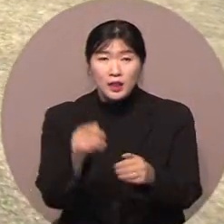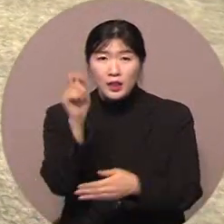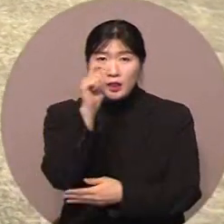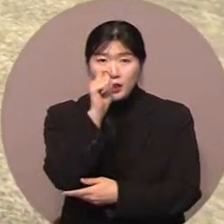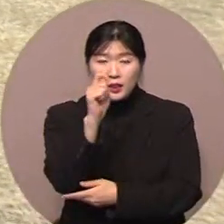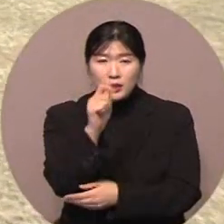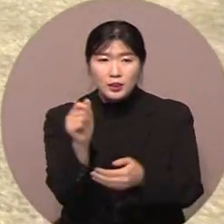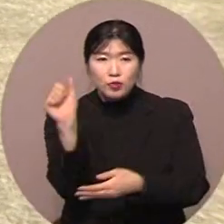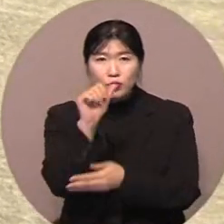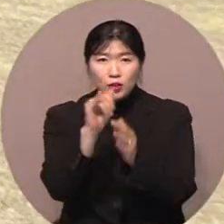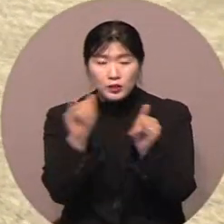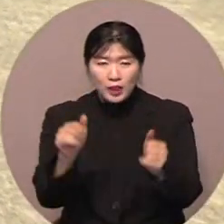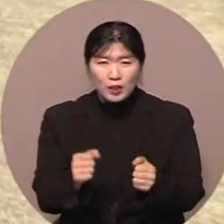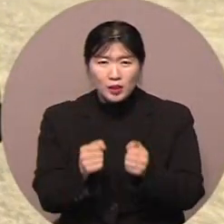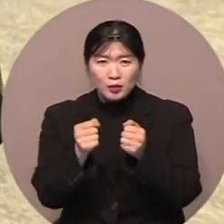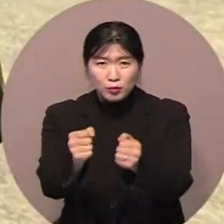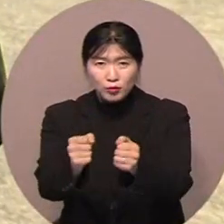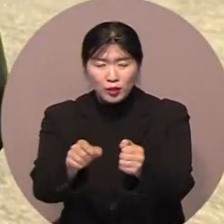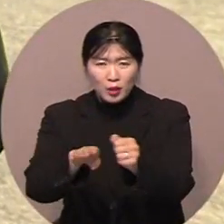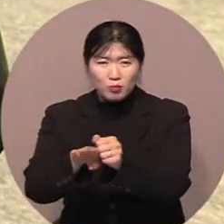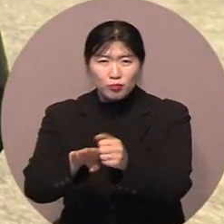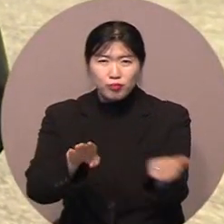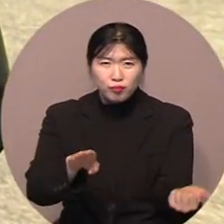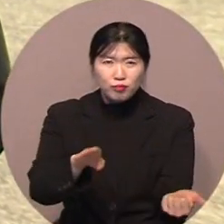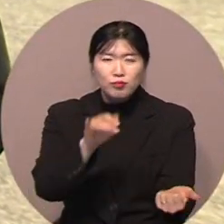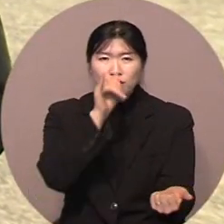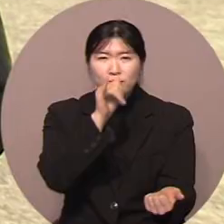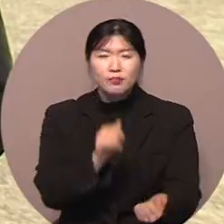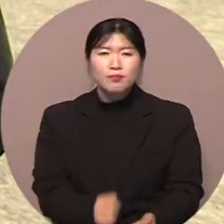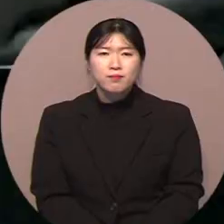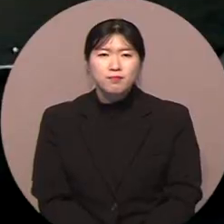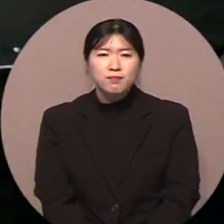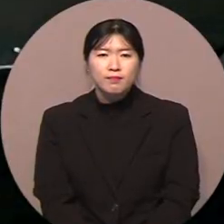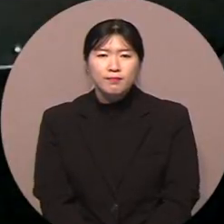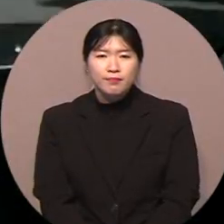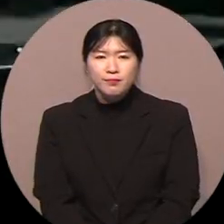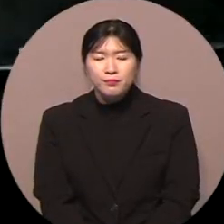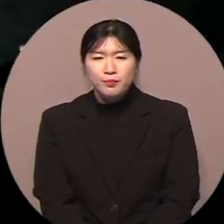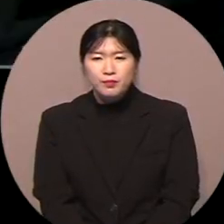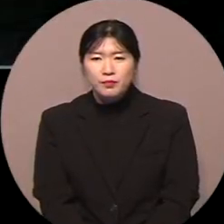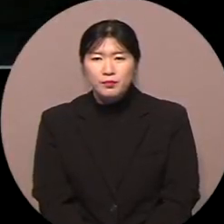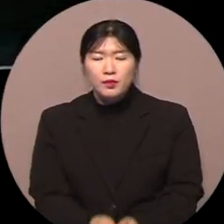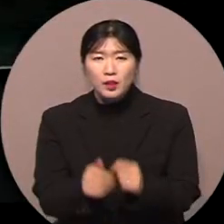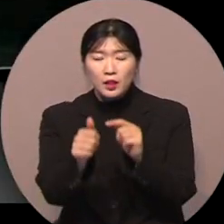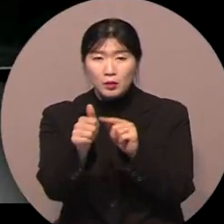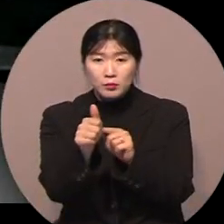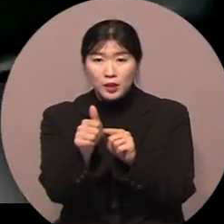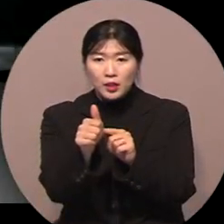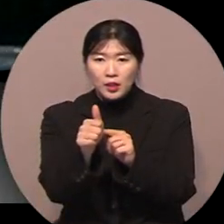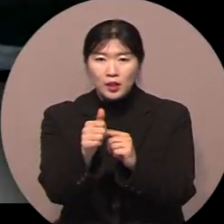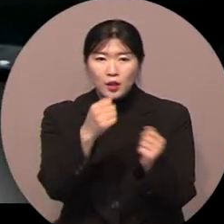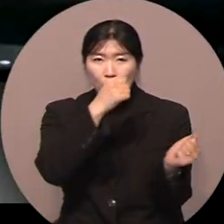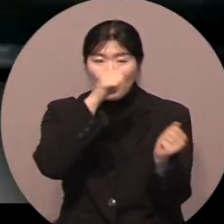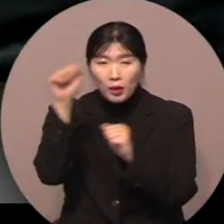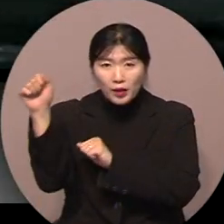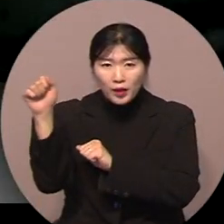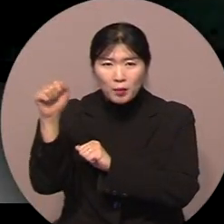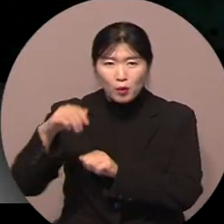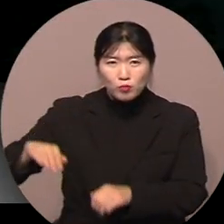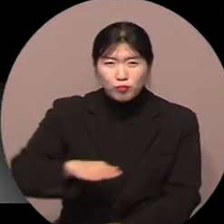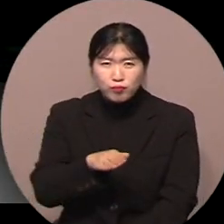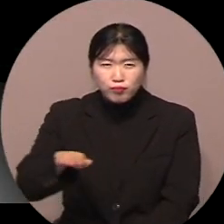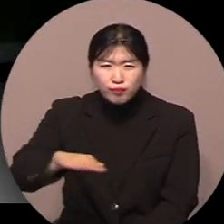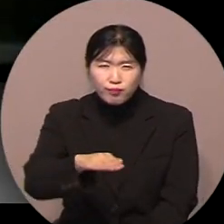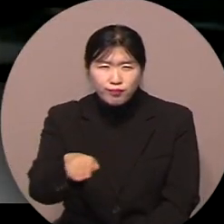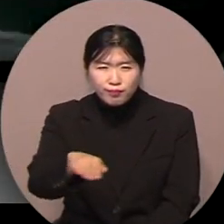기사는 100m 가량을 가다 결국 저항을 못 이겨 바닥으로 떨어졌습니다 성은 도주하면서 과속과 난폭운전을